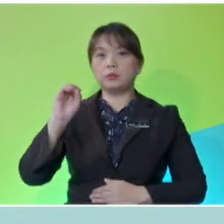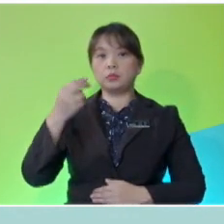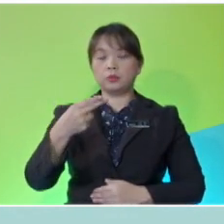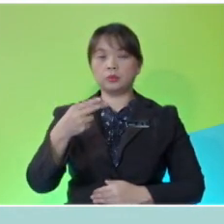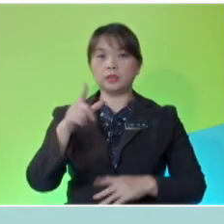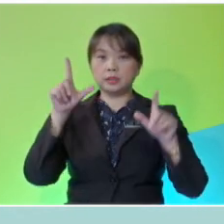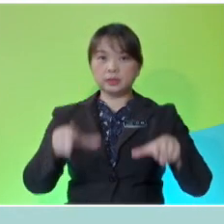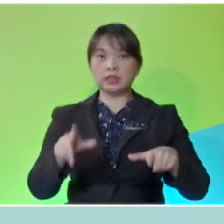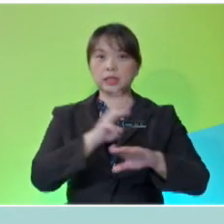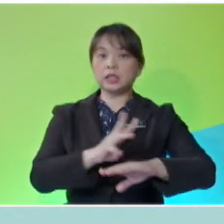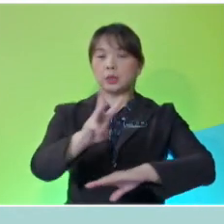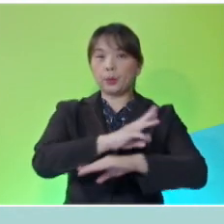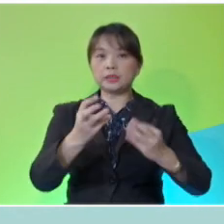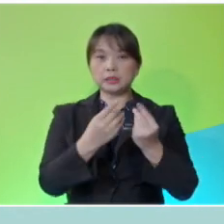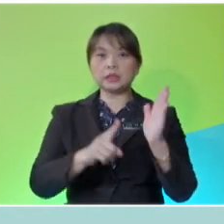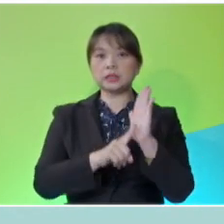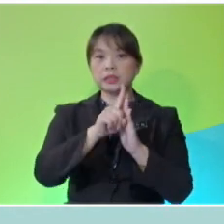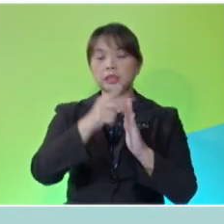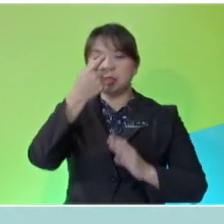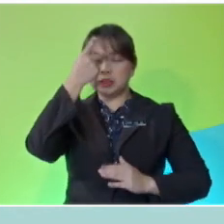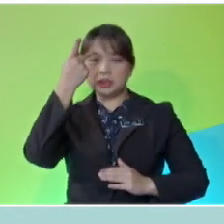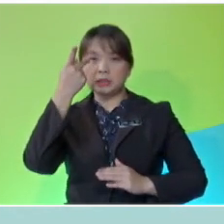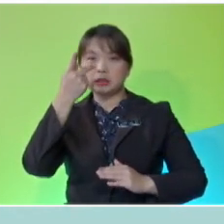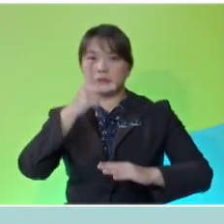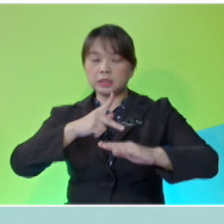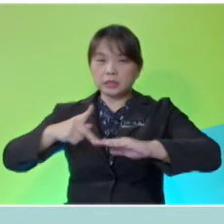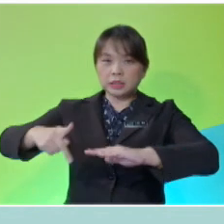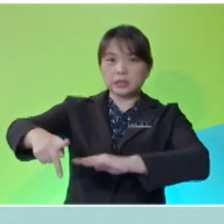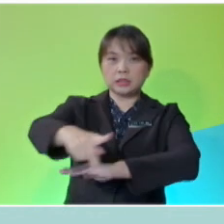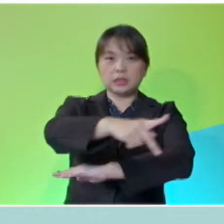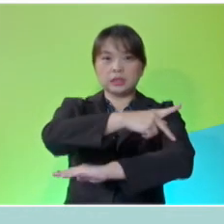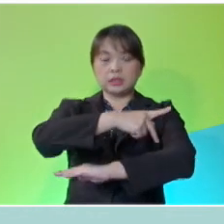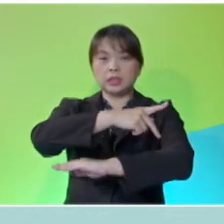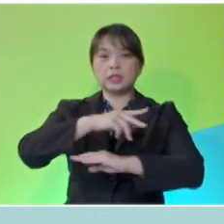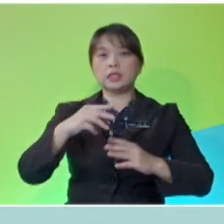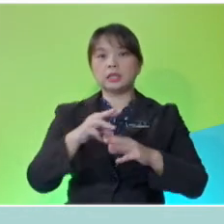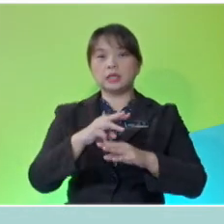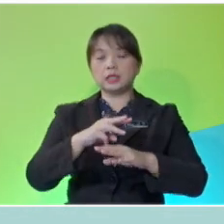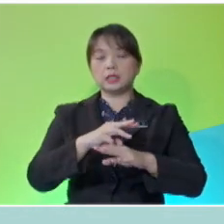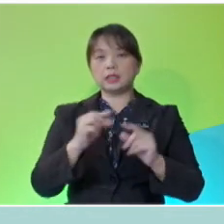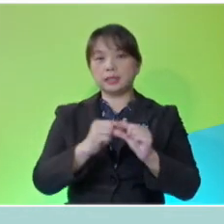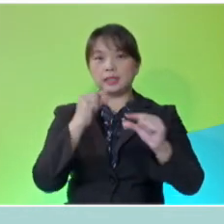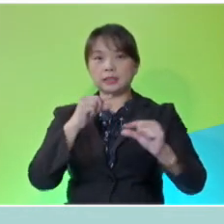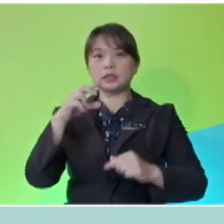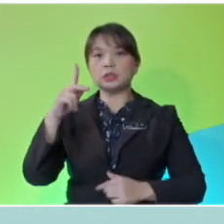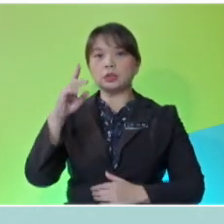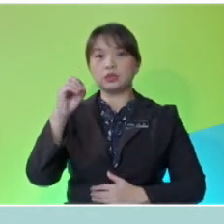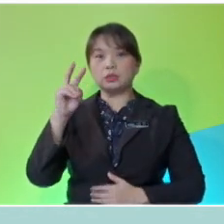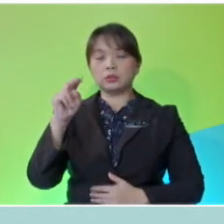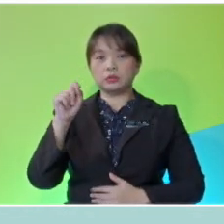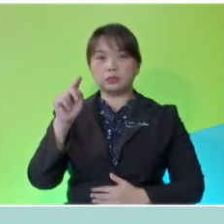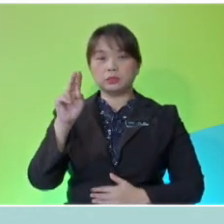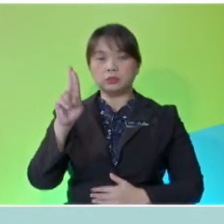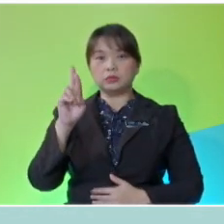Tanah Tinggi Kirana dikelilingi dikelilingi garisan kontur melebihi 1100 Mito dari